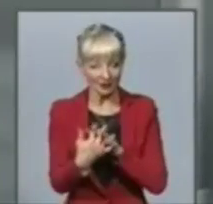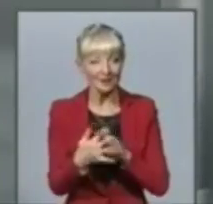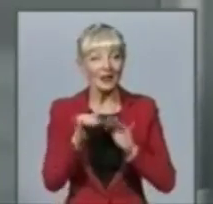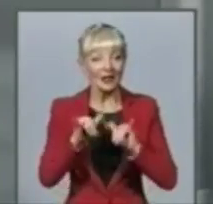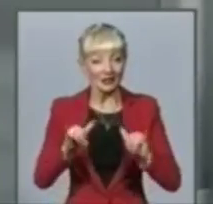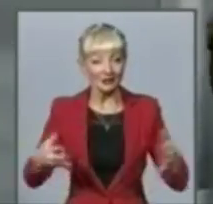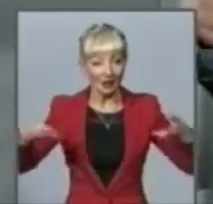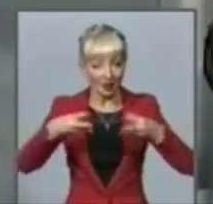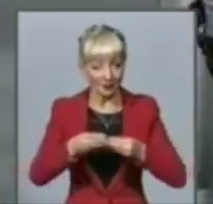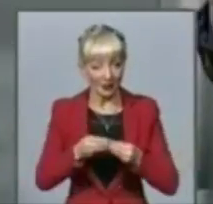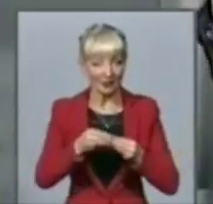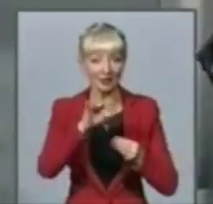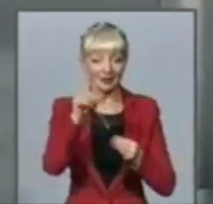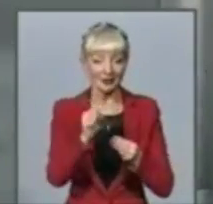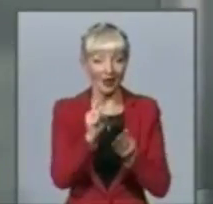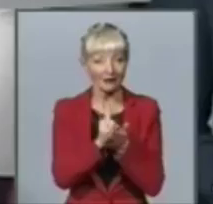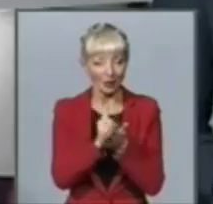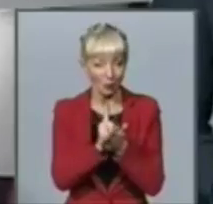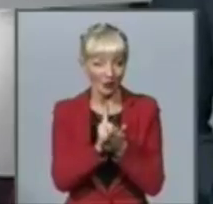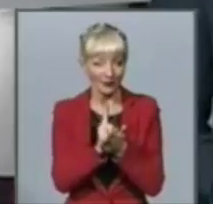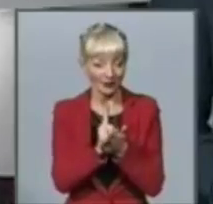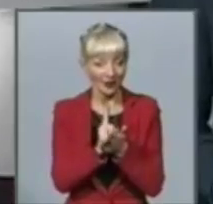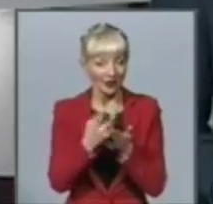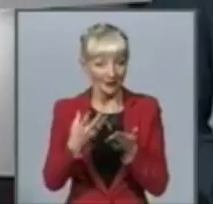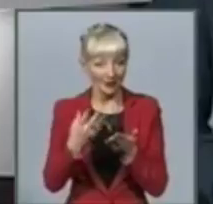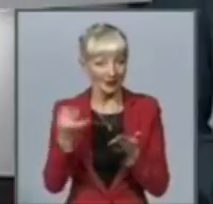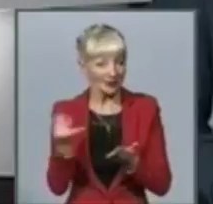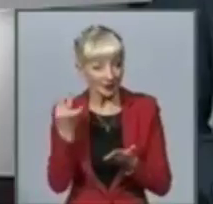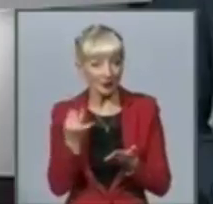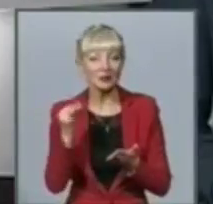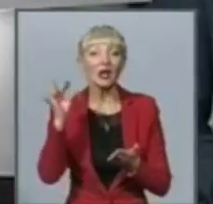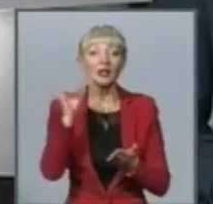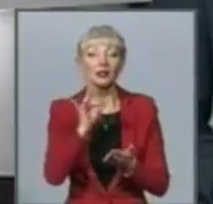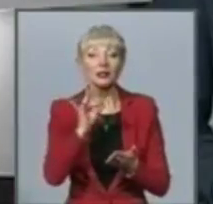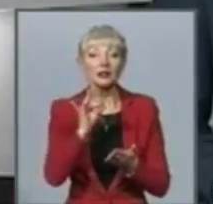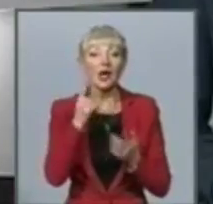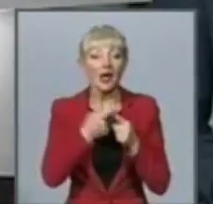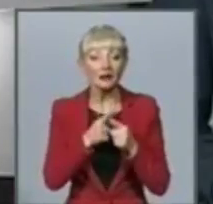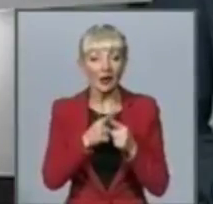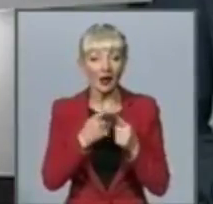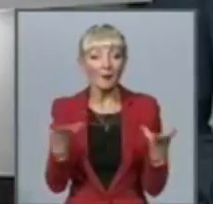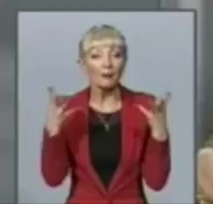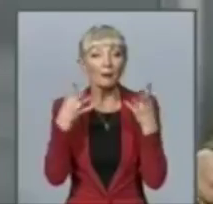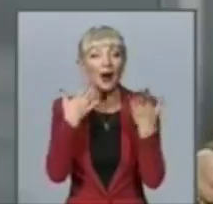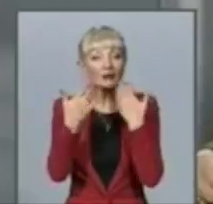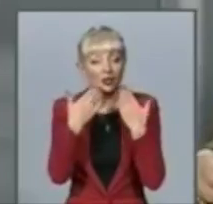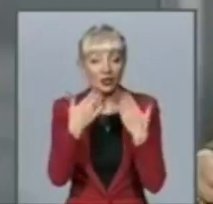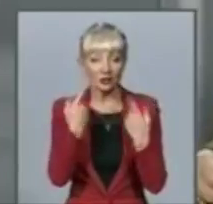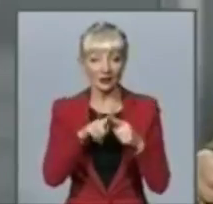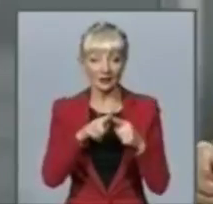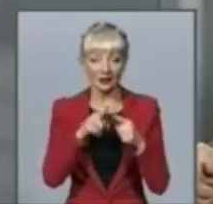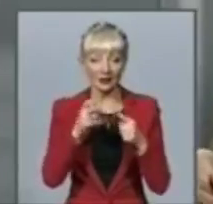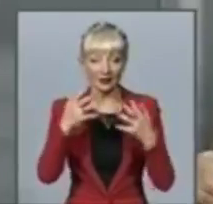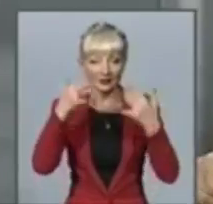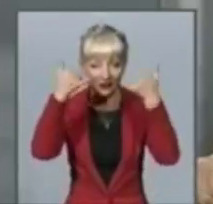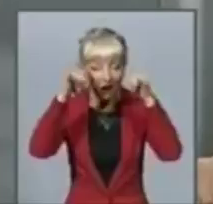кооперації через податкові стимули і привабливі умови. Це комплекс підхід, при якому ми запровадимо дотації на тваринництво тим, хто утримує